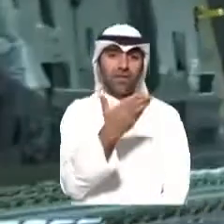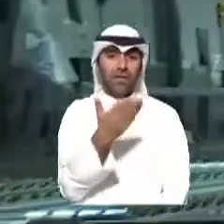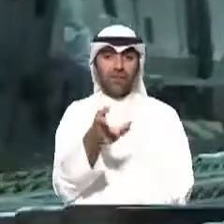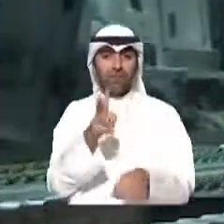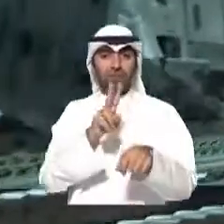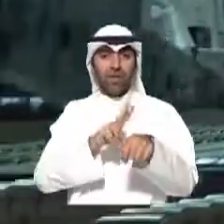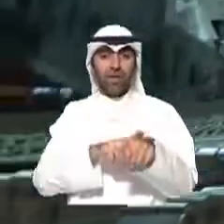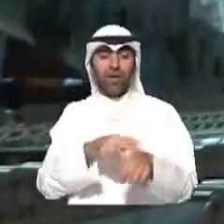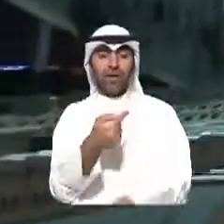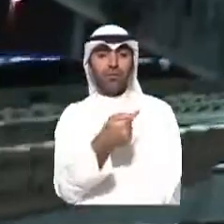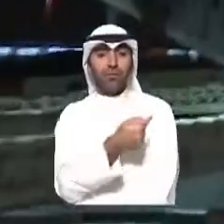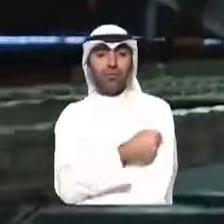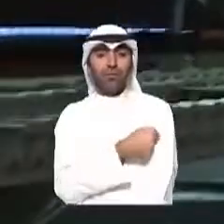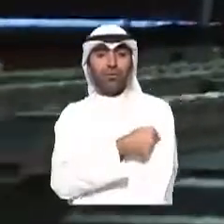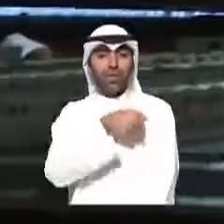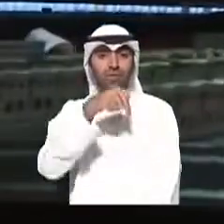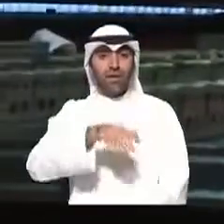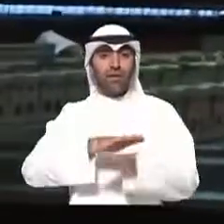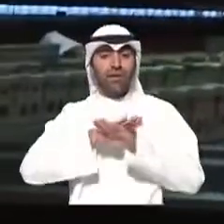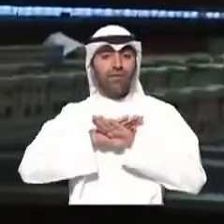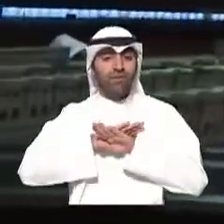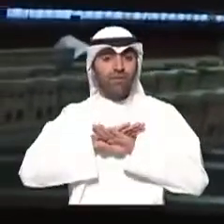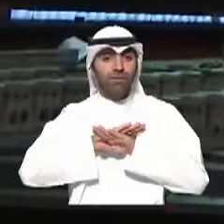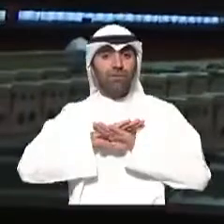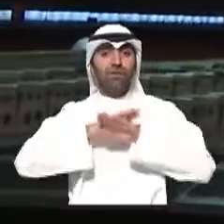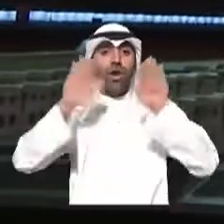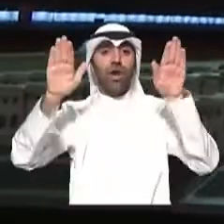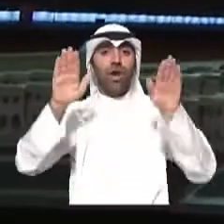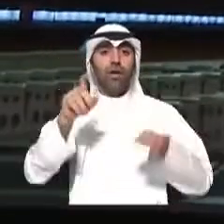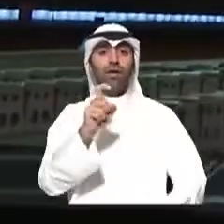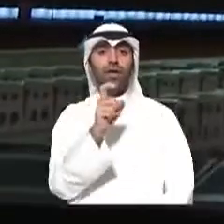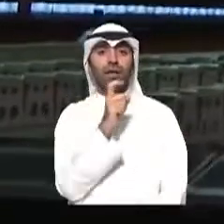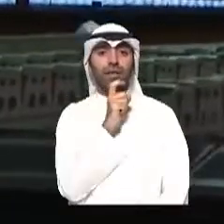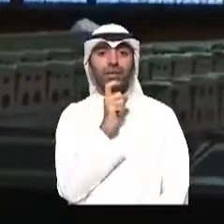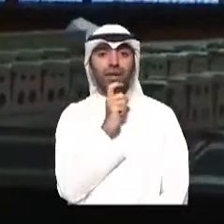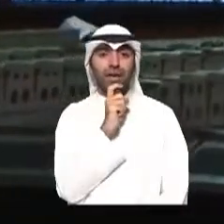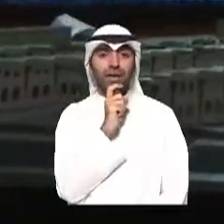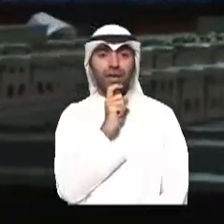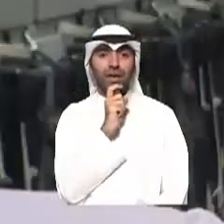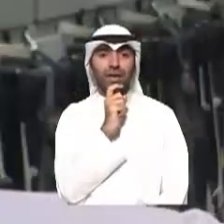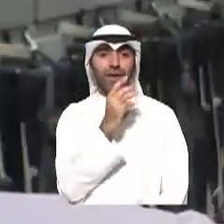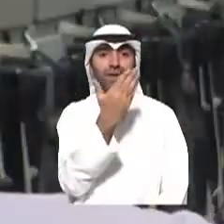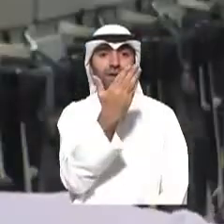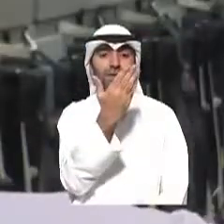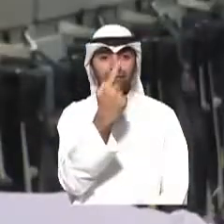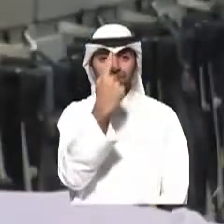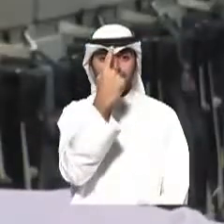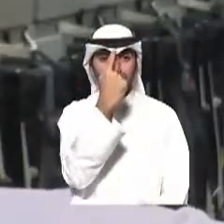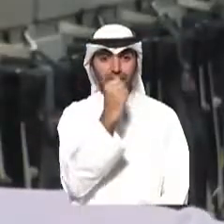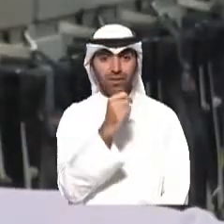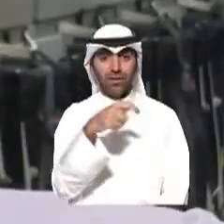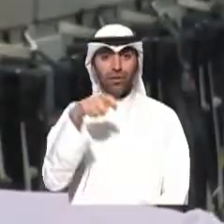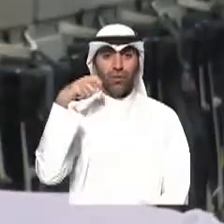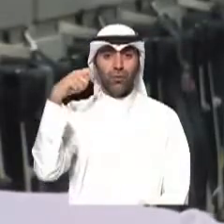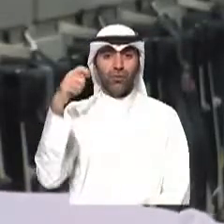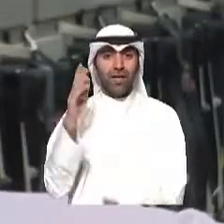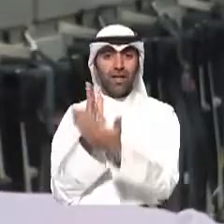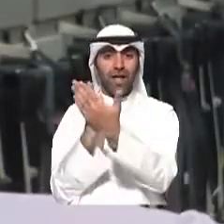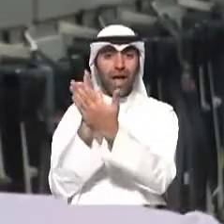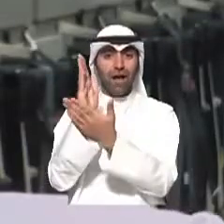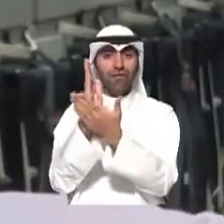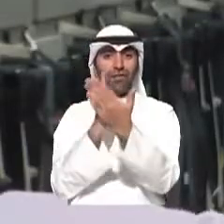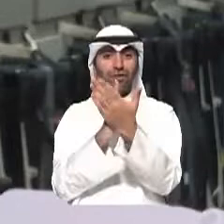في سفارتنا في الهند، وايضا نشكر وزارة الخارجية الكويتية للأمانة اللي سهلوا لنا